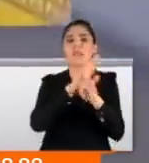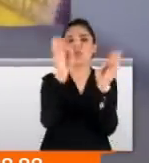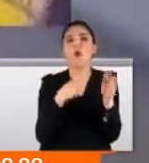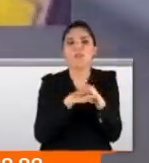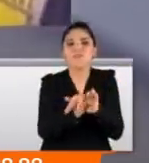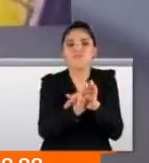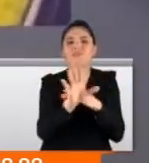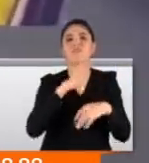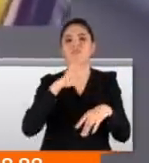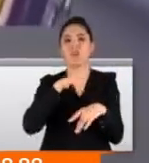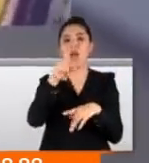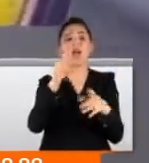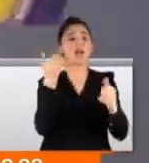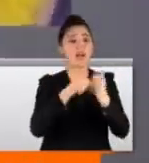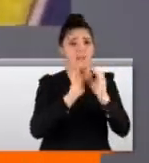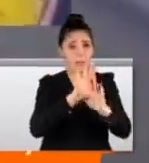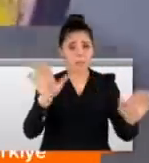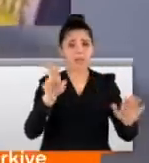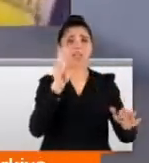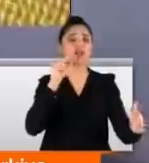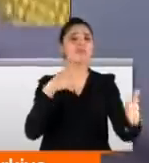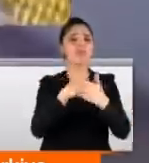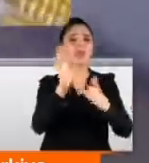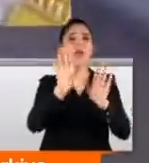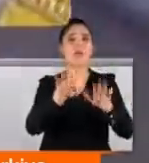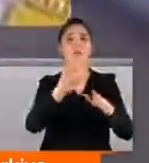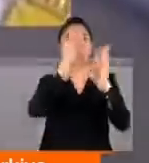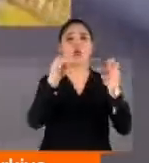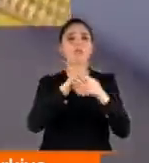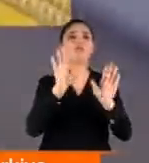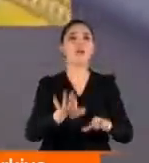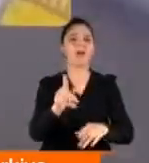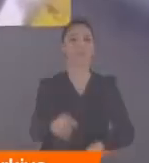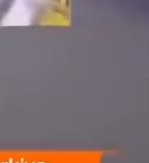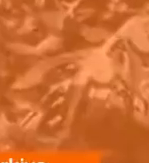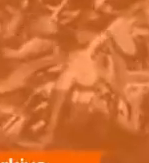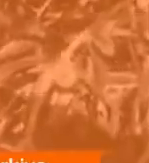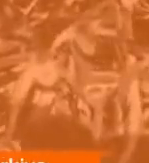buldu. Kavga son bulana kadar da dolaptan çıkmadılar.